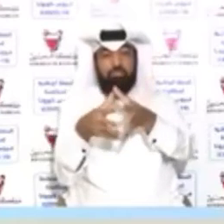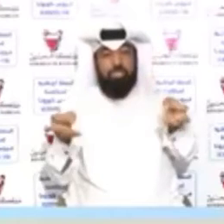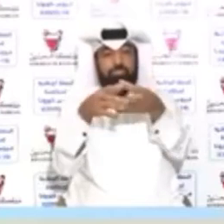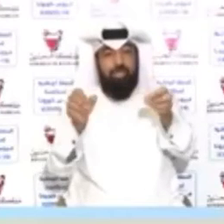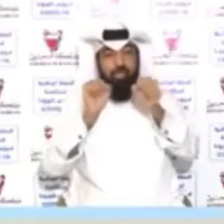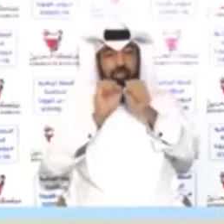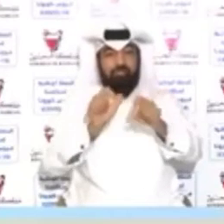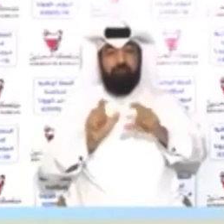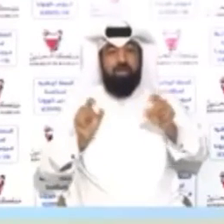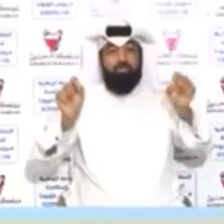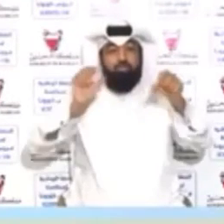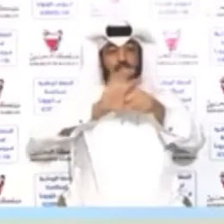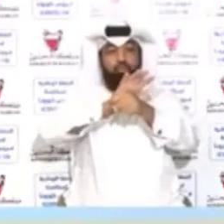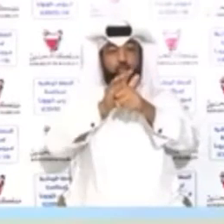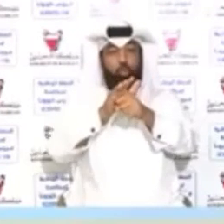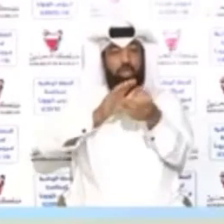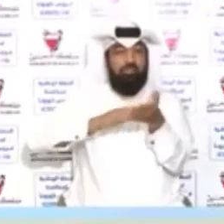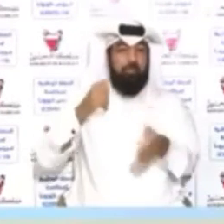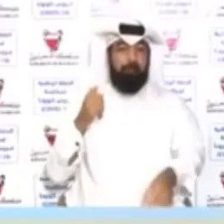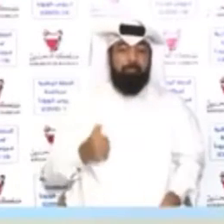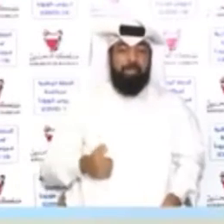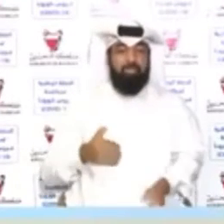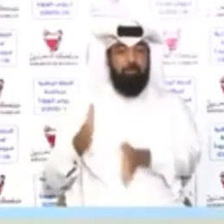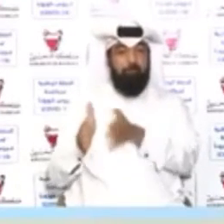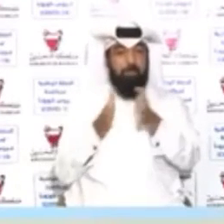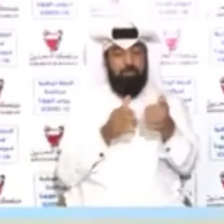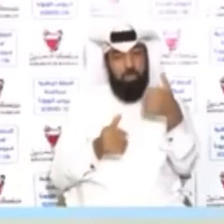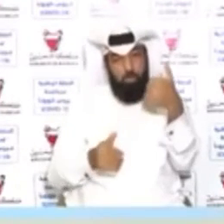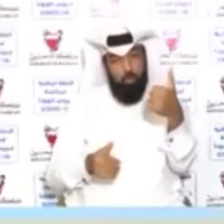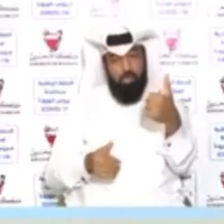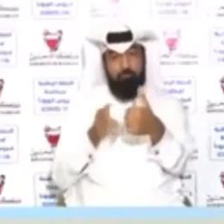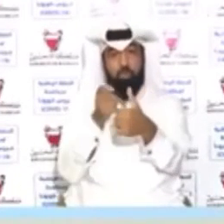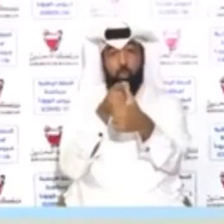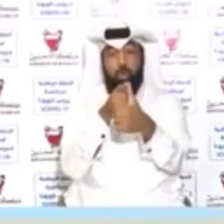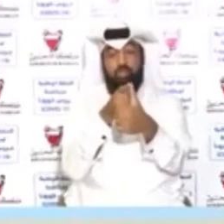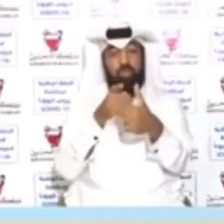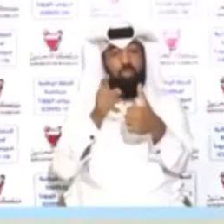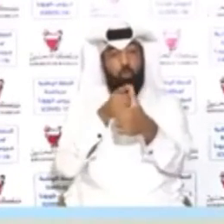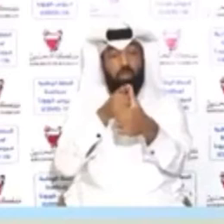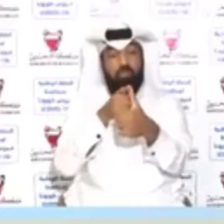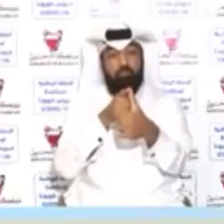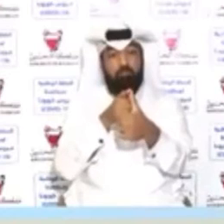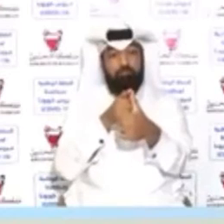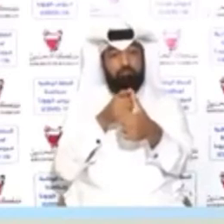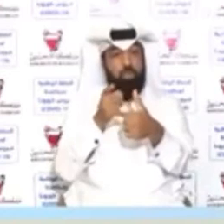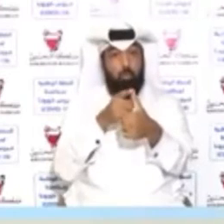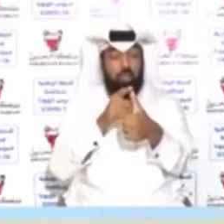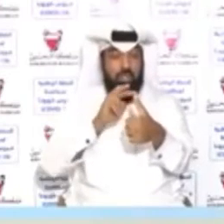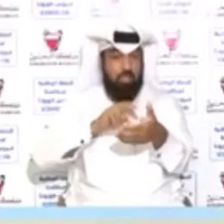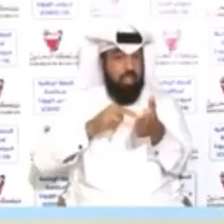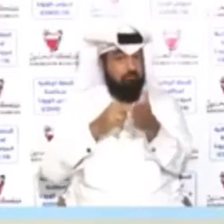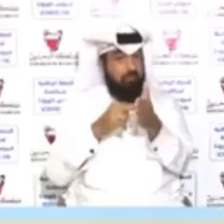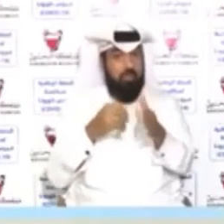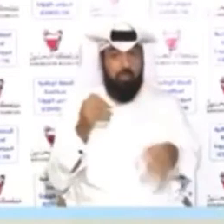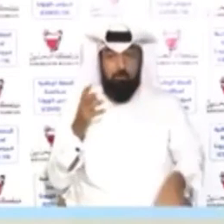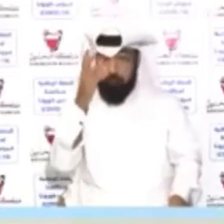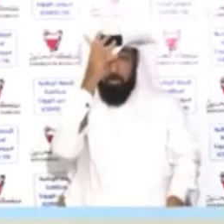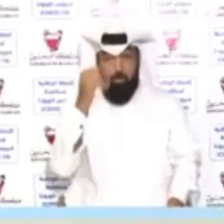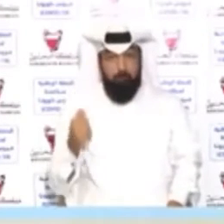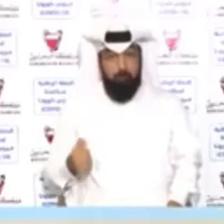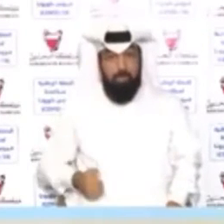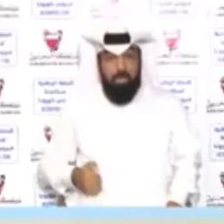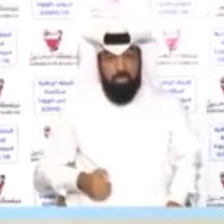19 في مملكة البحرين. أولا نؤكد لكم أن تعامل المملكة